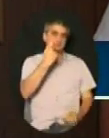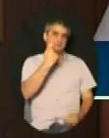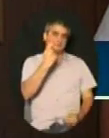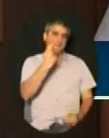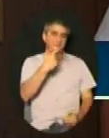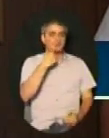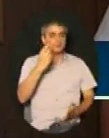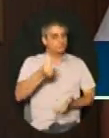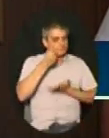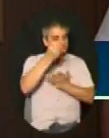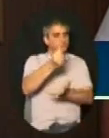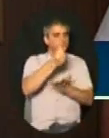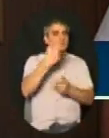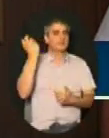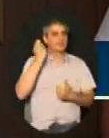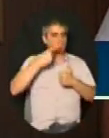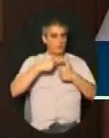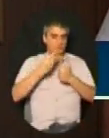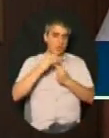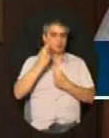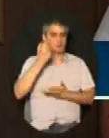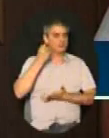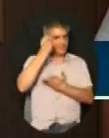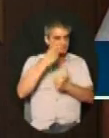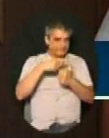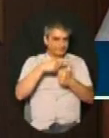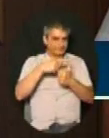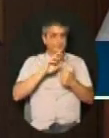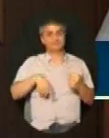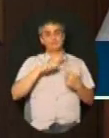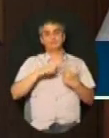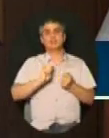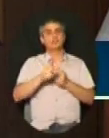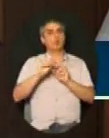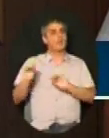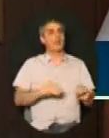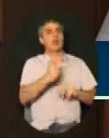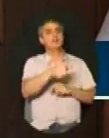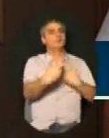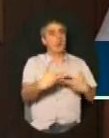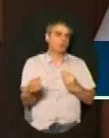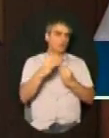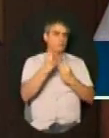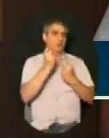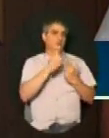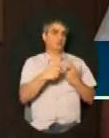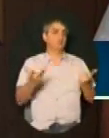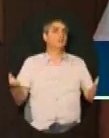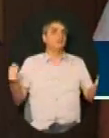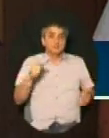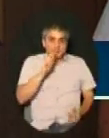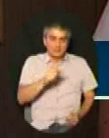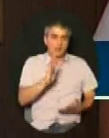זה אומר להקצות לקצבות ביטוח לאומי עוד כסף, זה אומר להקצות לתשלומי העברה לחלשים עוד כסף,